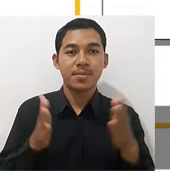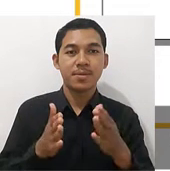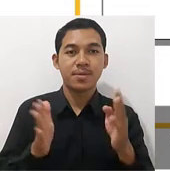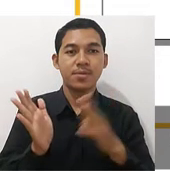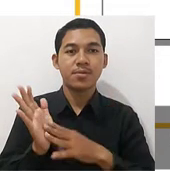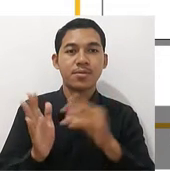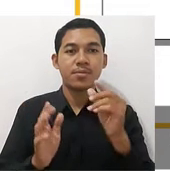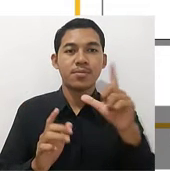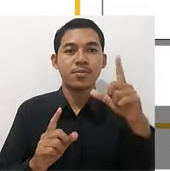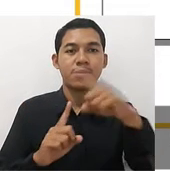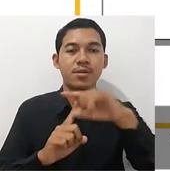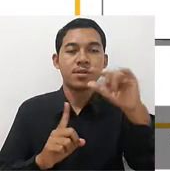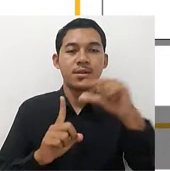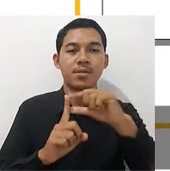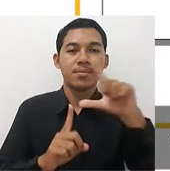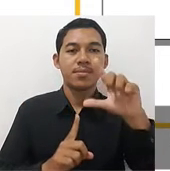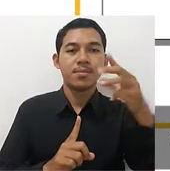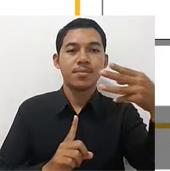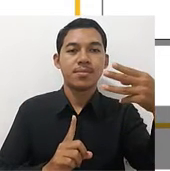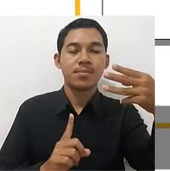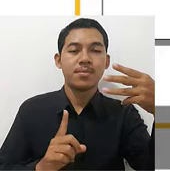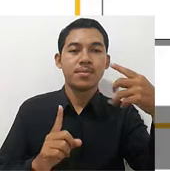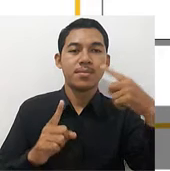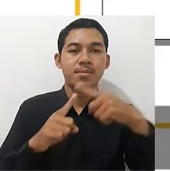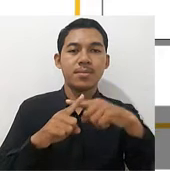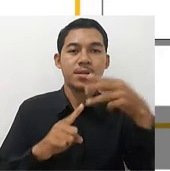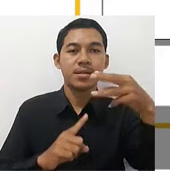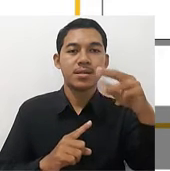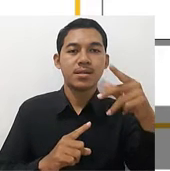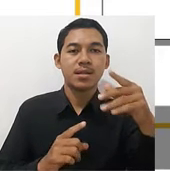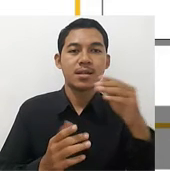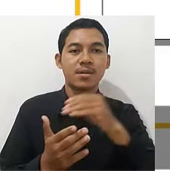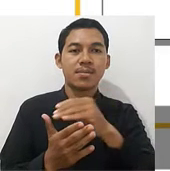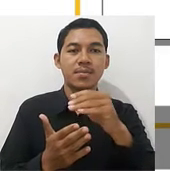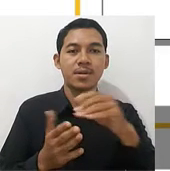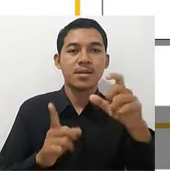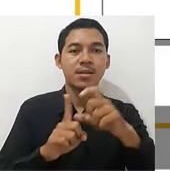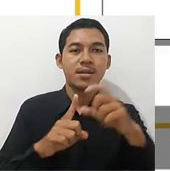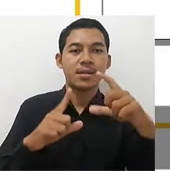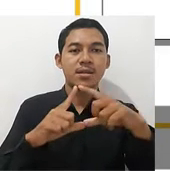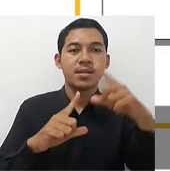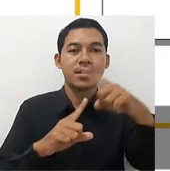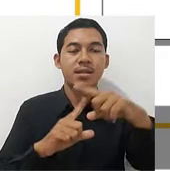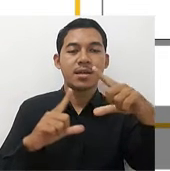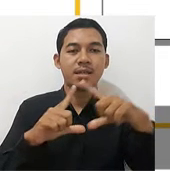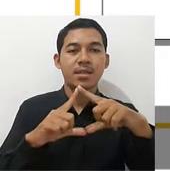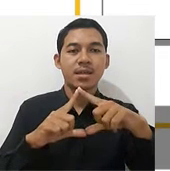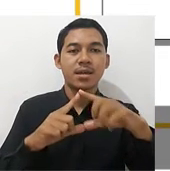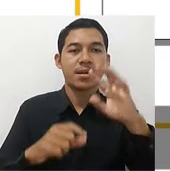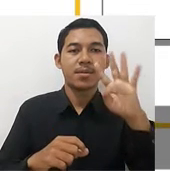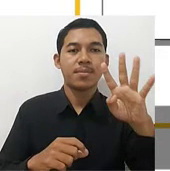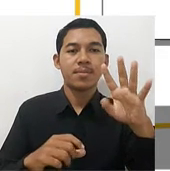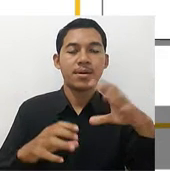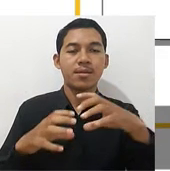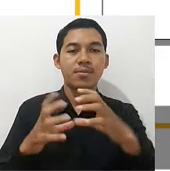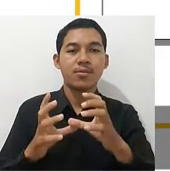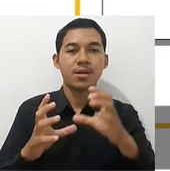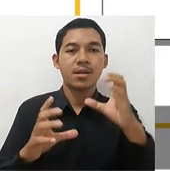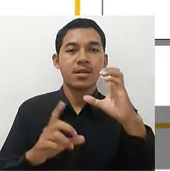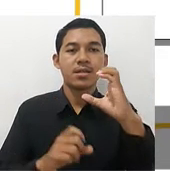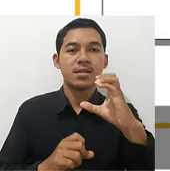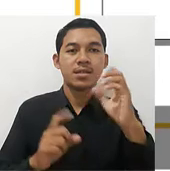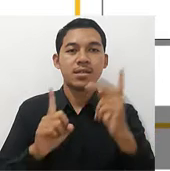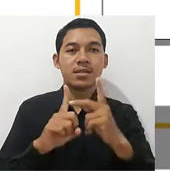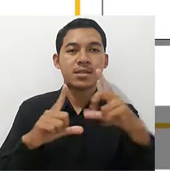sederhananya multiplexer itu bekerja dengan cara memilah data. Jadi ini kita misalkan ada 4 buah channel ya,